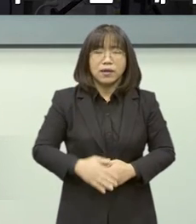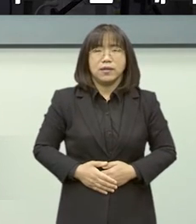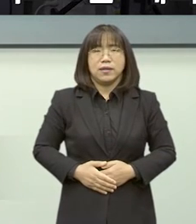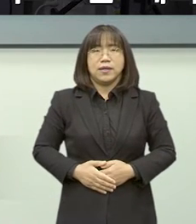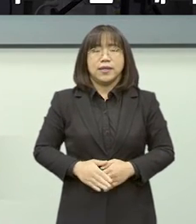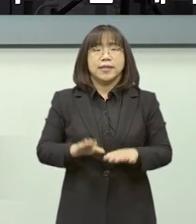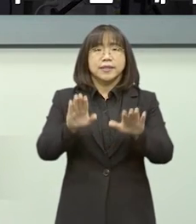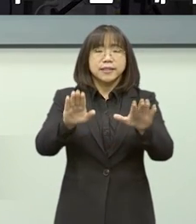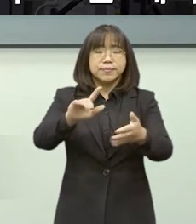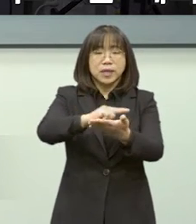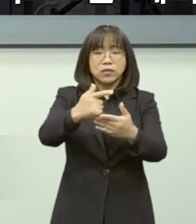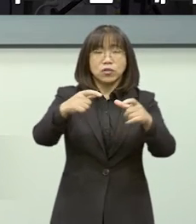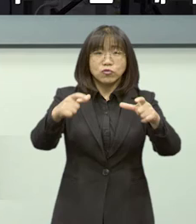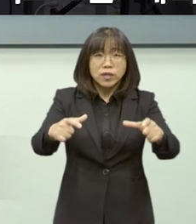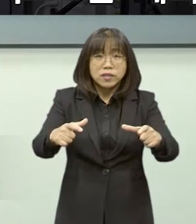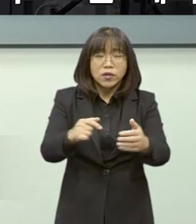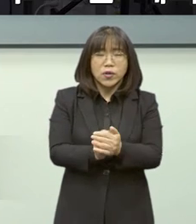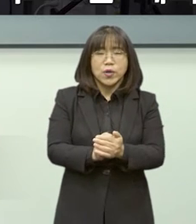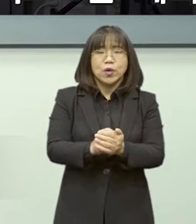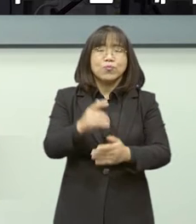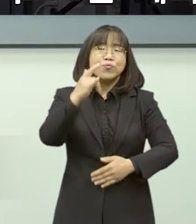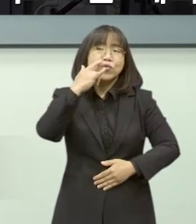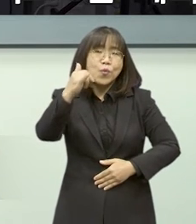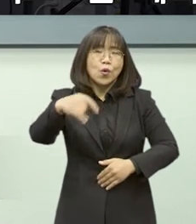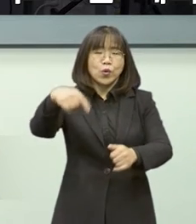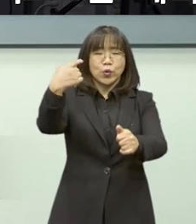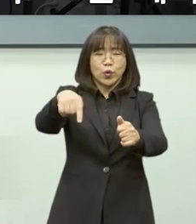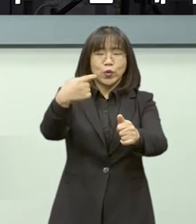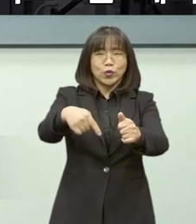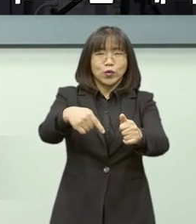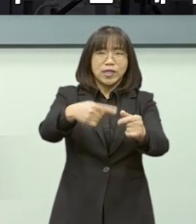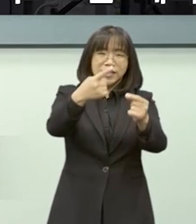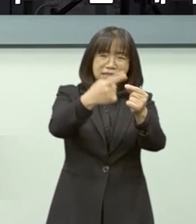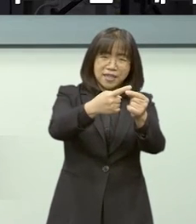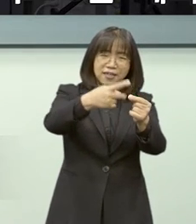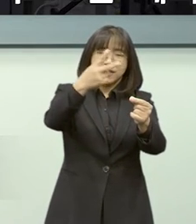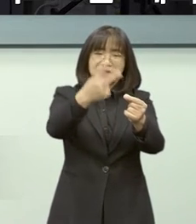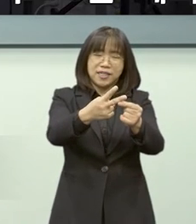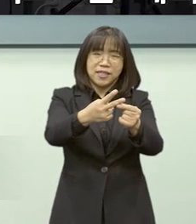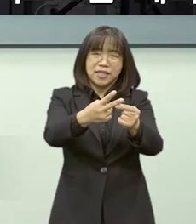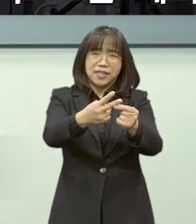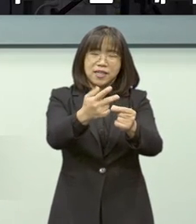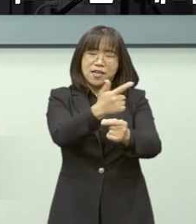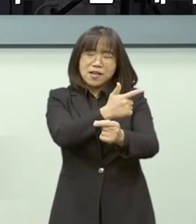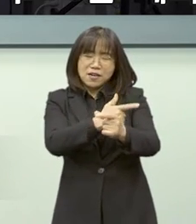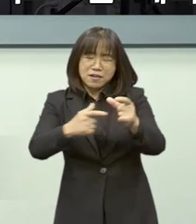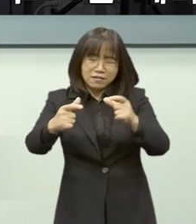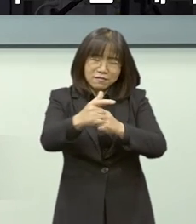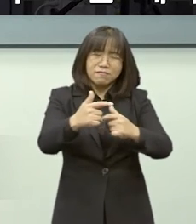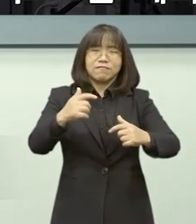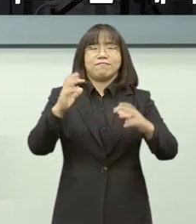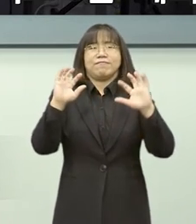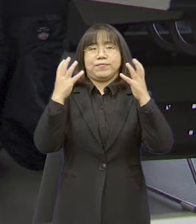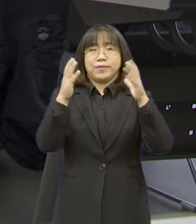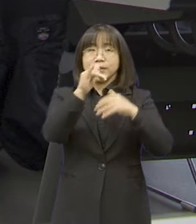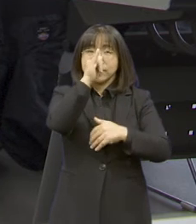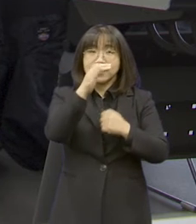학부모 아카데미 1 2탄 호응에 힘입어 오늘 11월 5일 더 라이브 3탄을 진행합니다